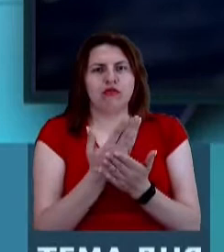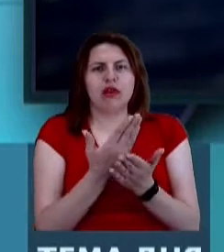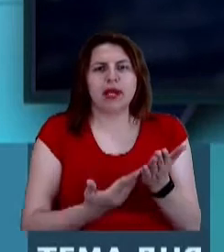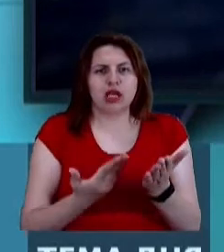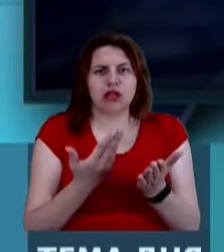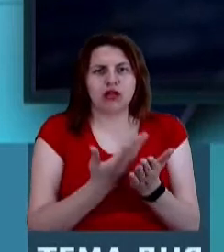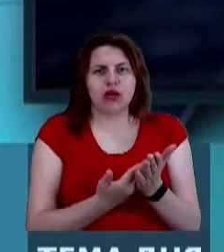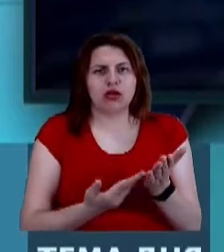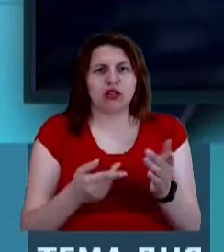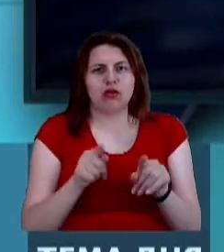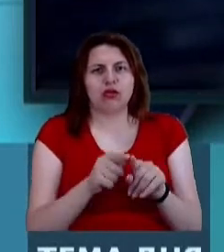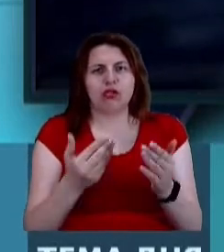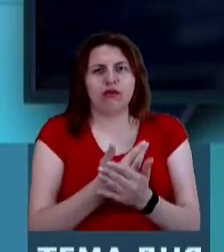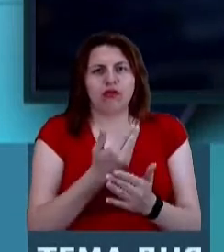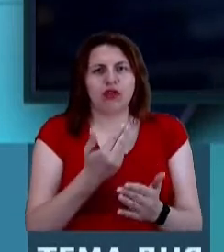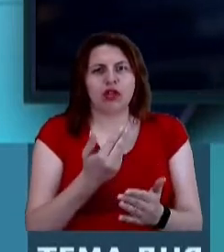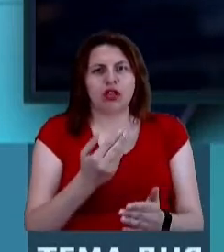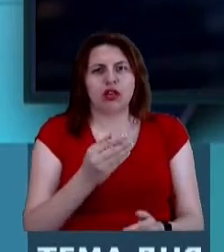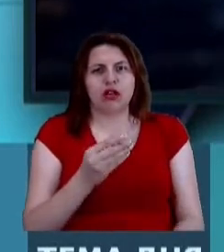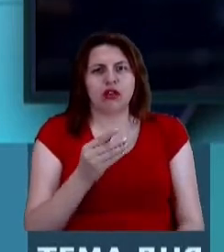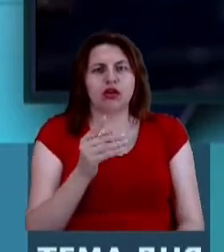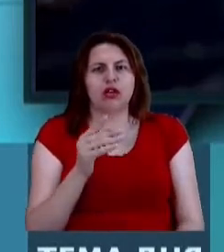нової талановитої української мови, молоді,